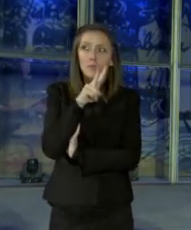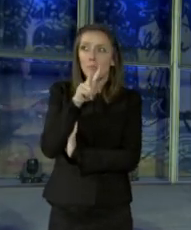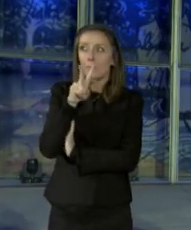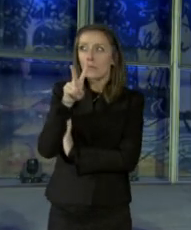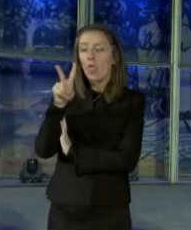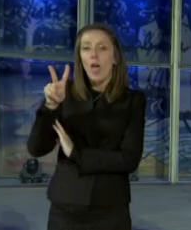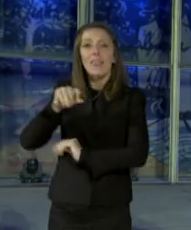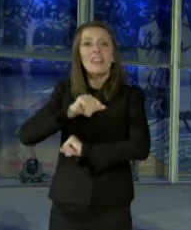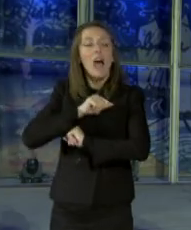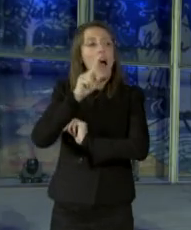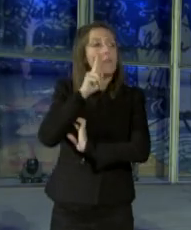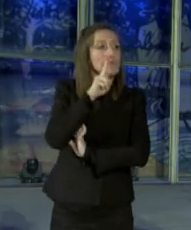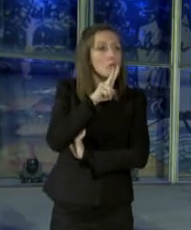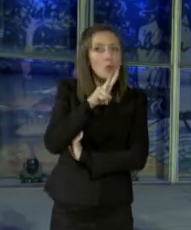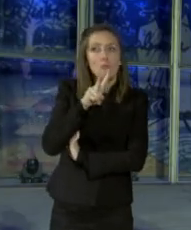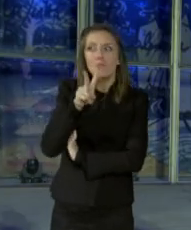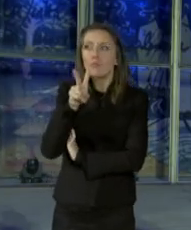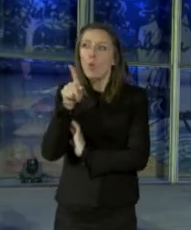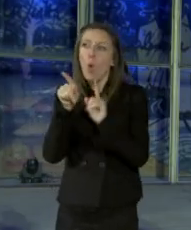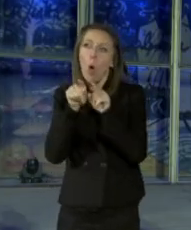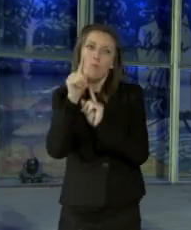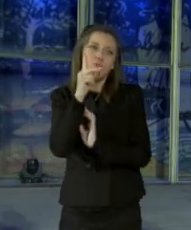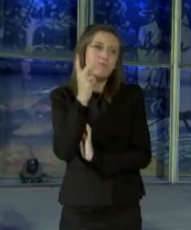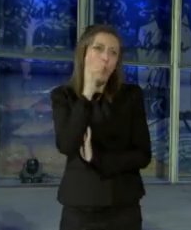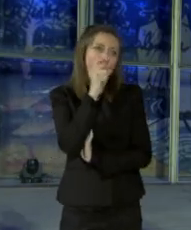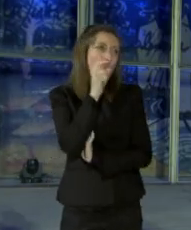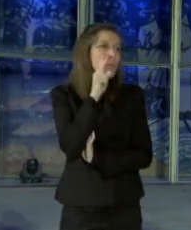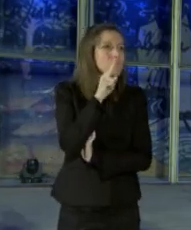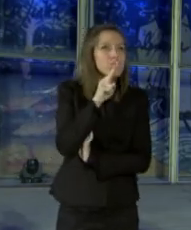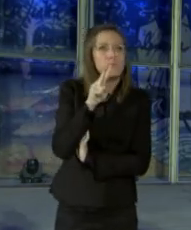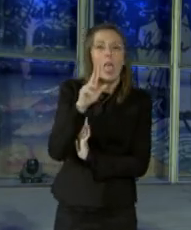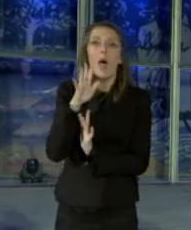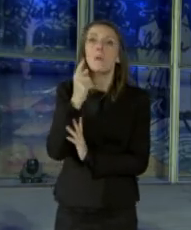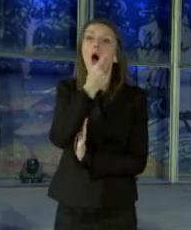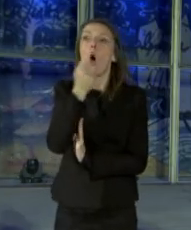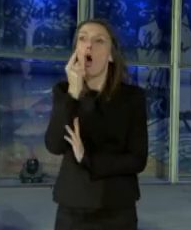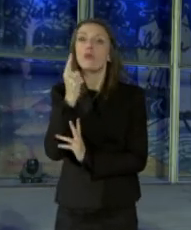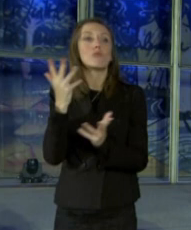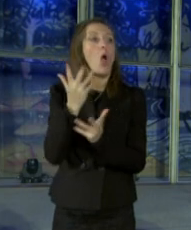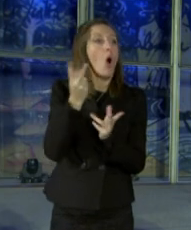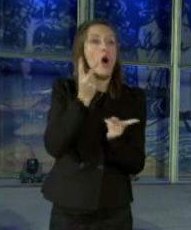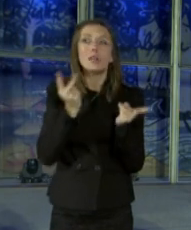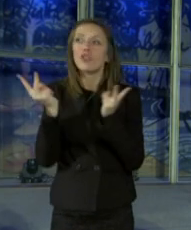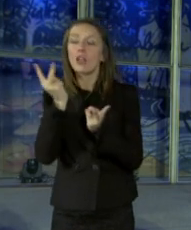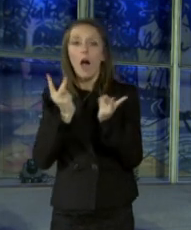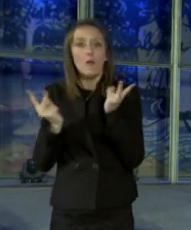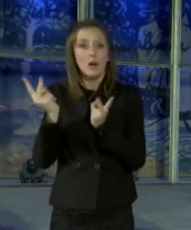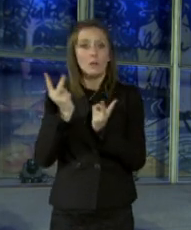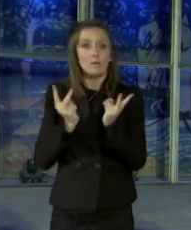terrazzo curiosando sembrava che con gli occhi cercasse qualcosa